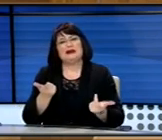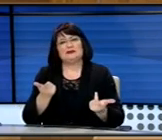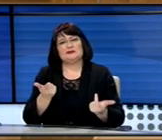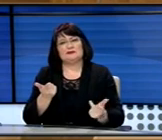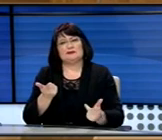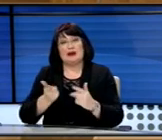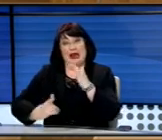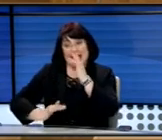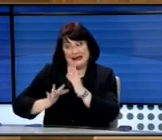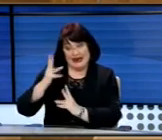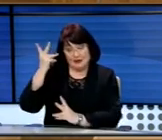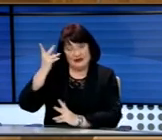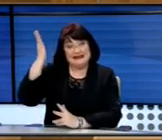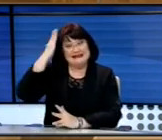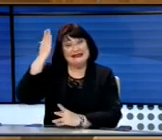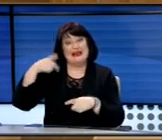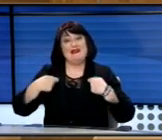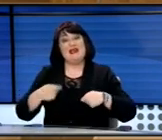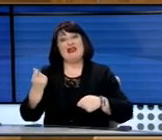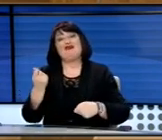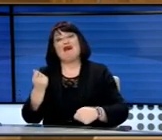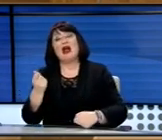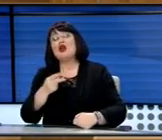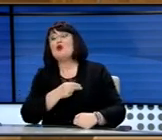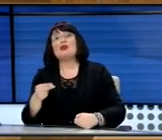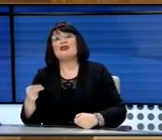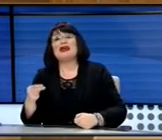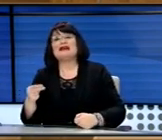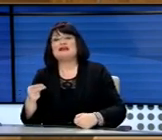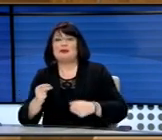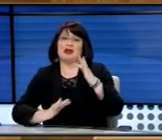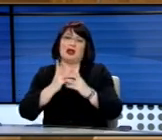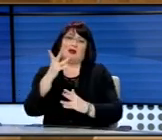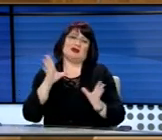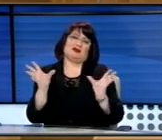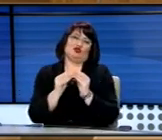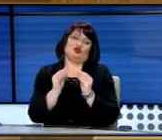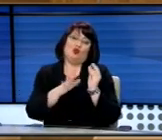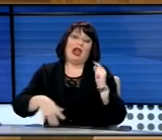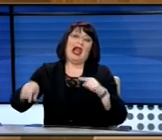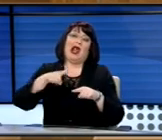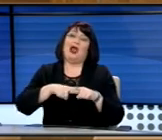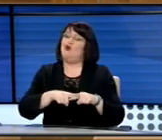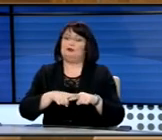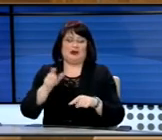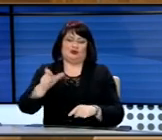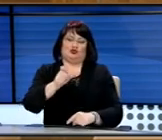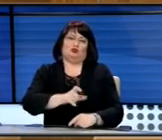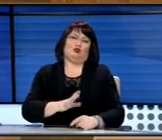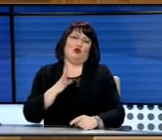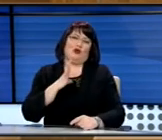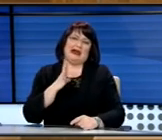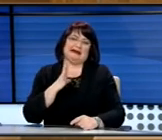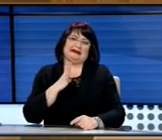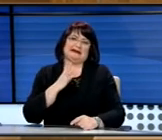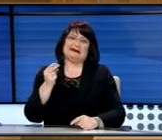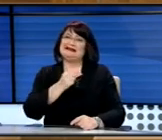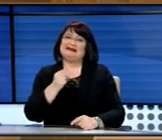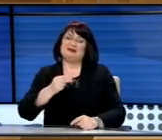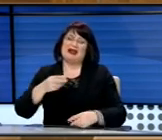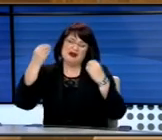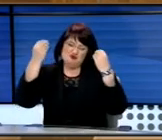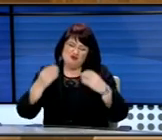η ανάπτυξη για το κεφάλαιο δεν σημαίνει και ανάπτυξη για το λαό. Σημαίνει κυρίως επιδείνωση